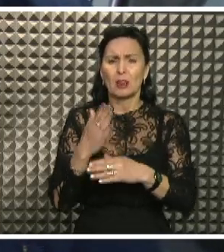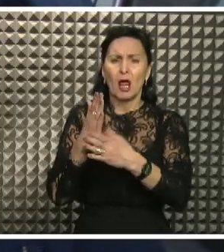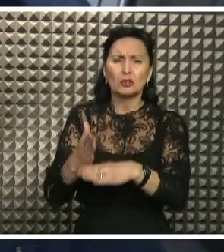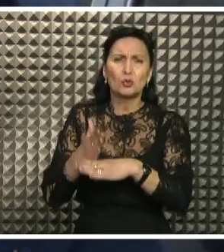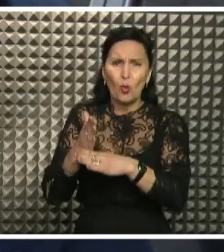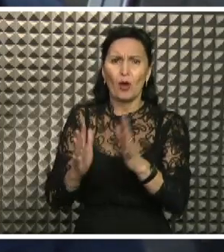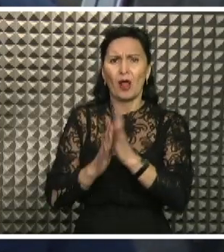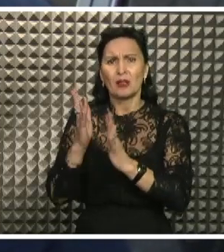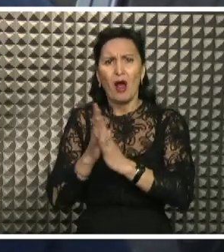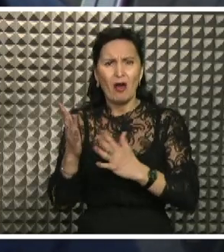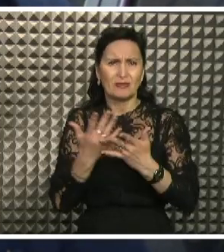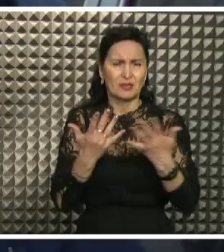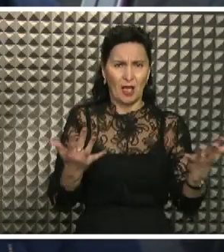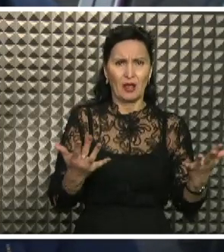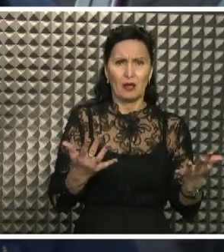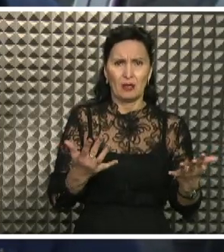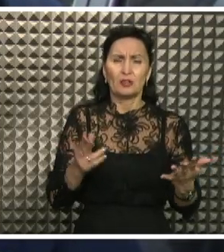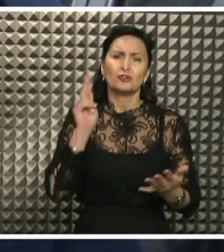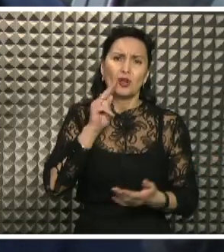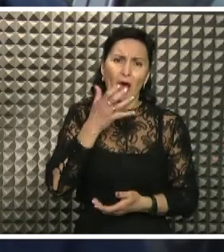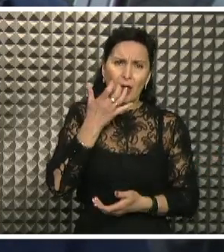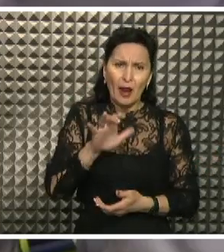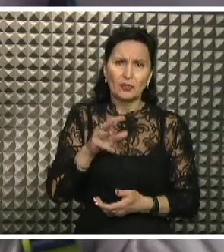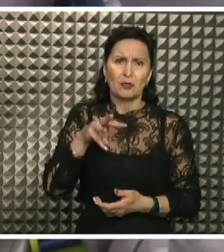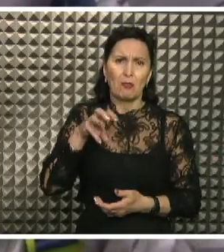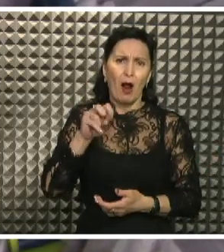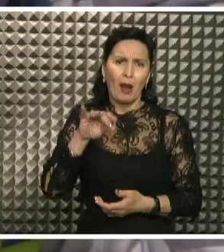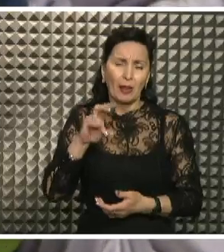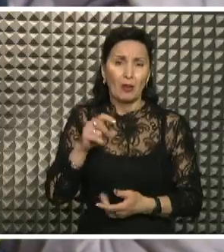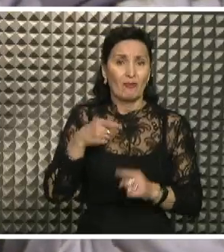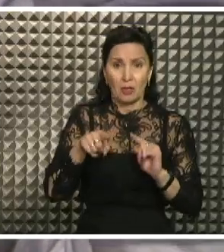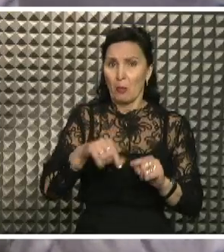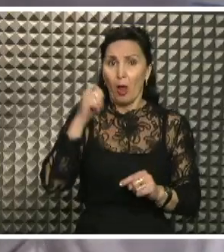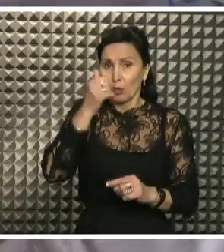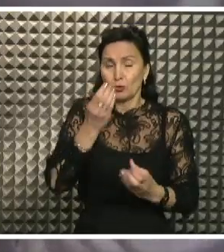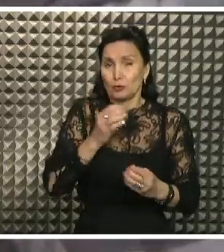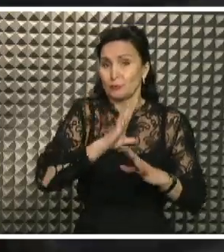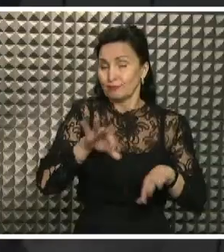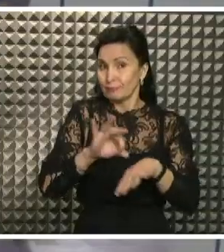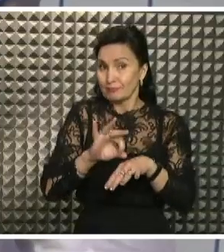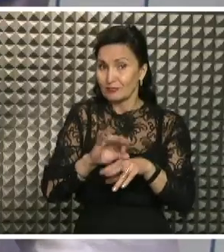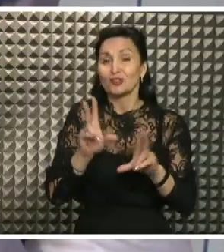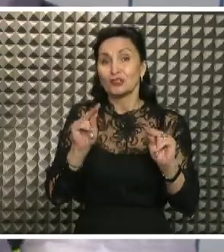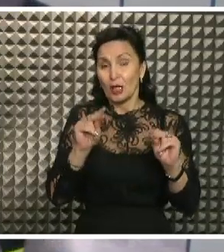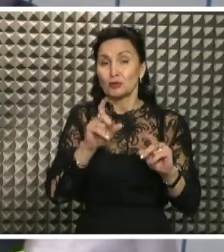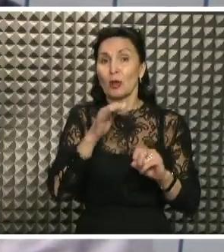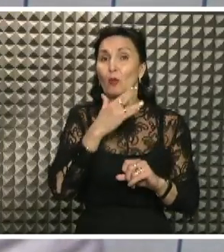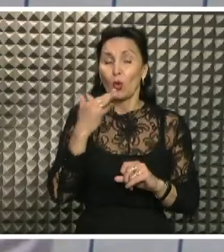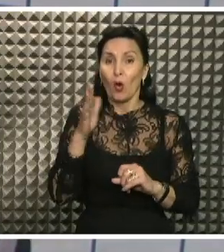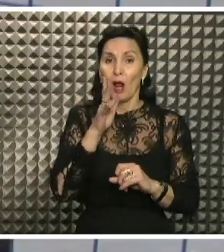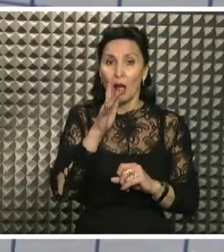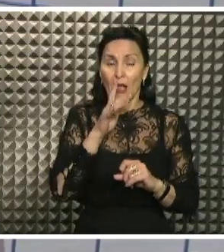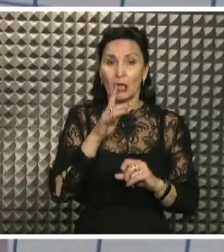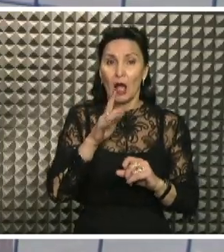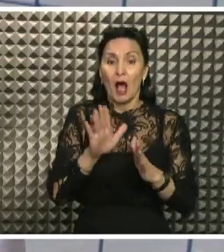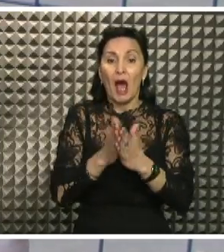отвары всякие, там, пью вот так вот. Чай горячий с малиной. Ну, в этом году не была еще, к счастью. За много лет